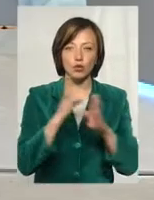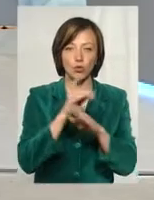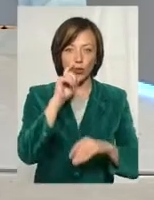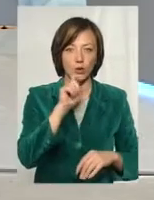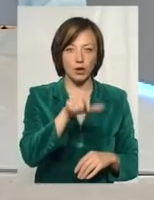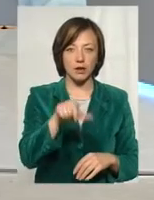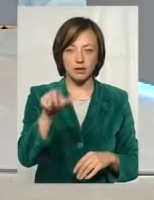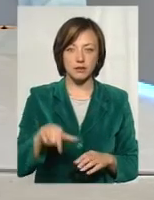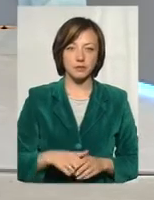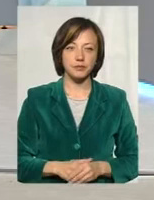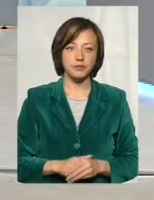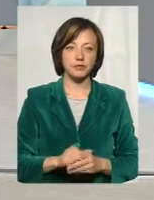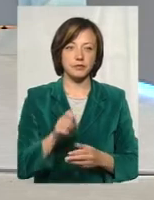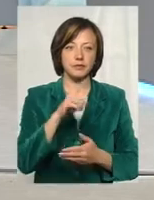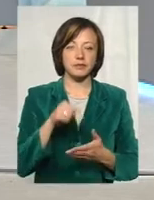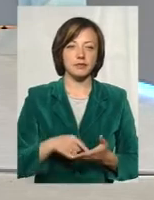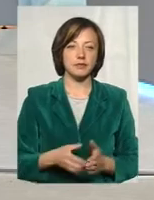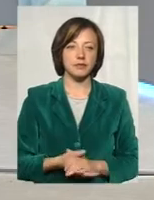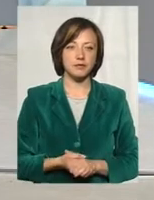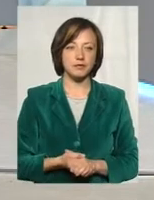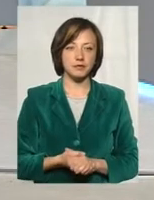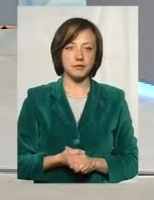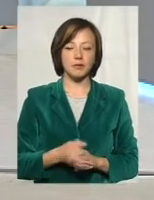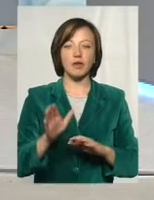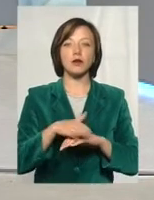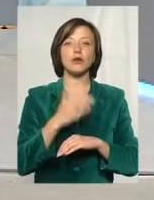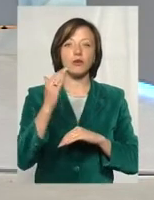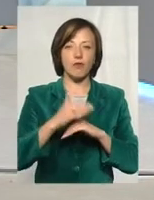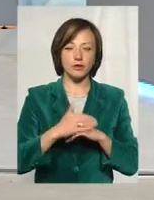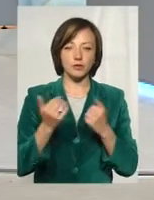українців? Просто українці. Доброго вечора.